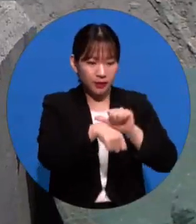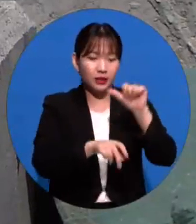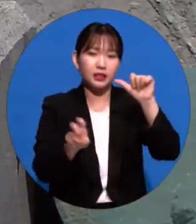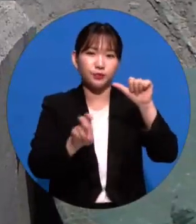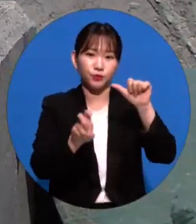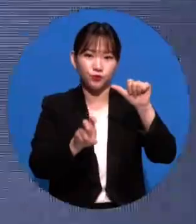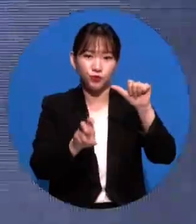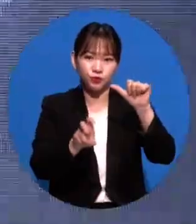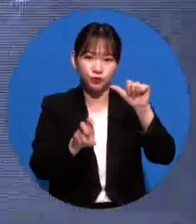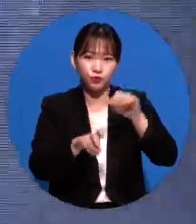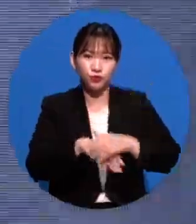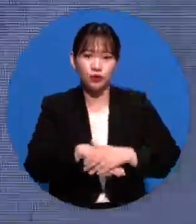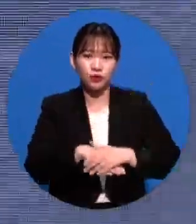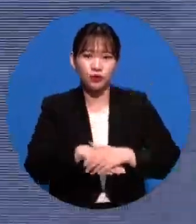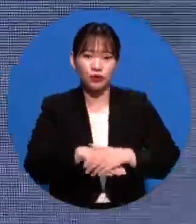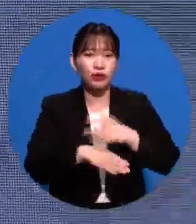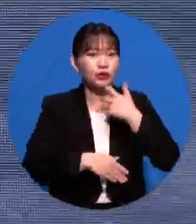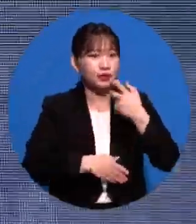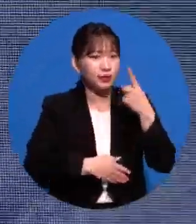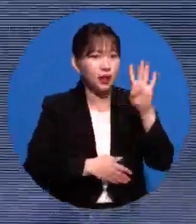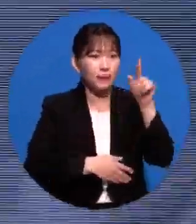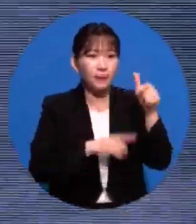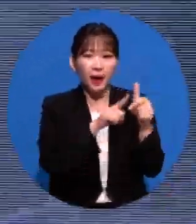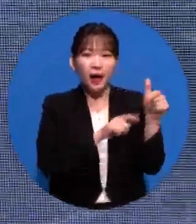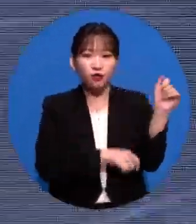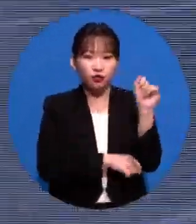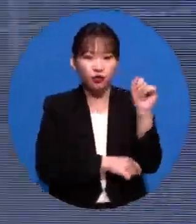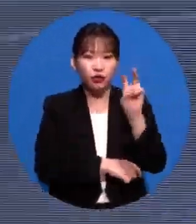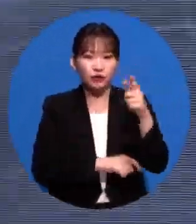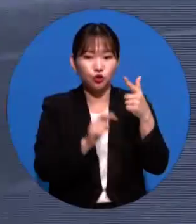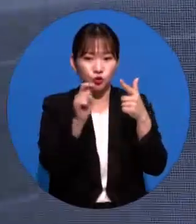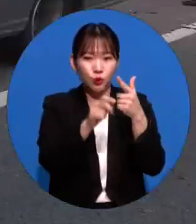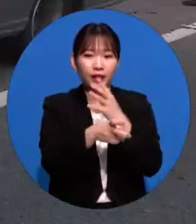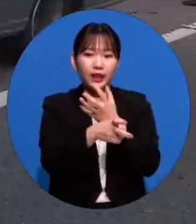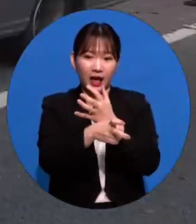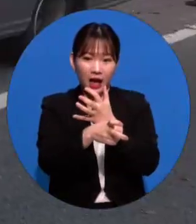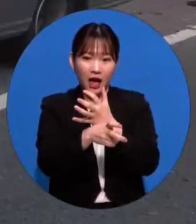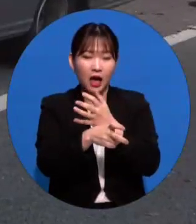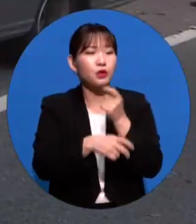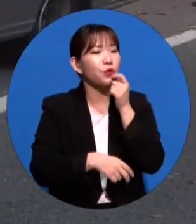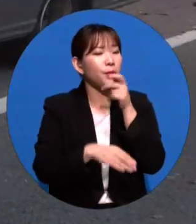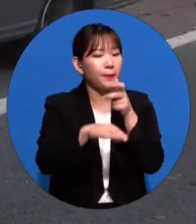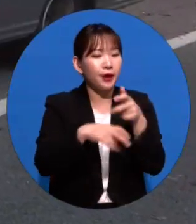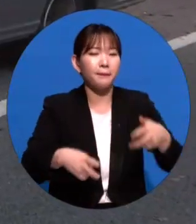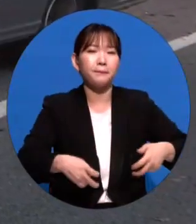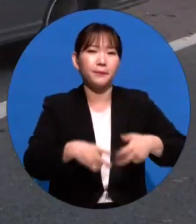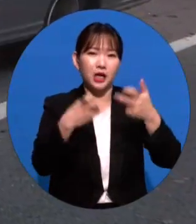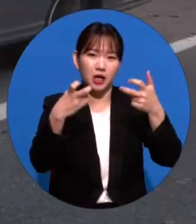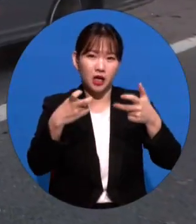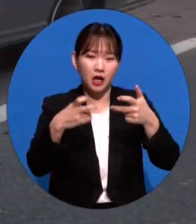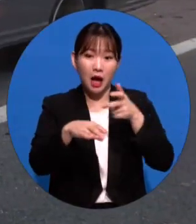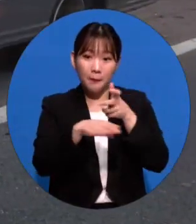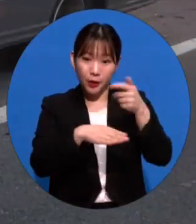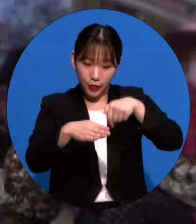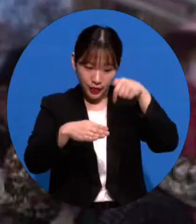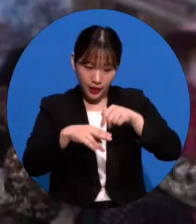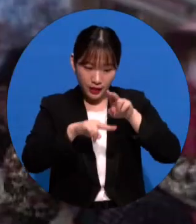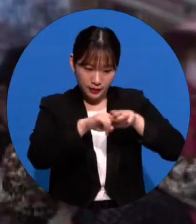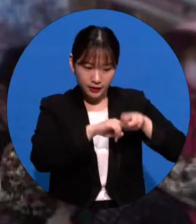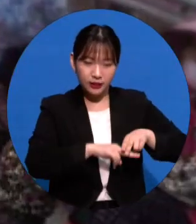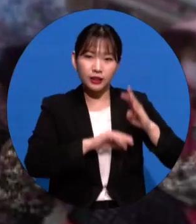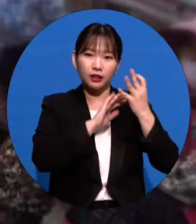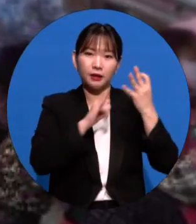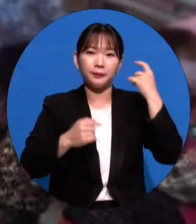20분쯤. 71살 박모 씨가 몰던 26톤급 레미콘 차량이 미니버스와 충돌했고 버스에 타고 있던